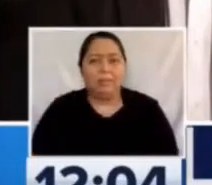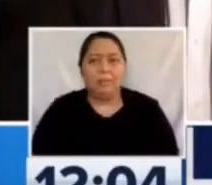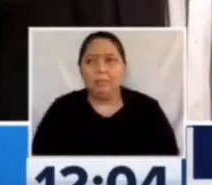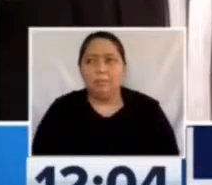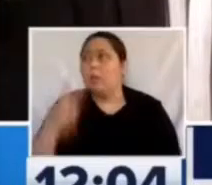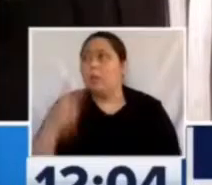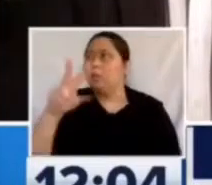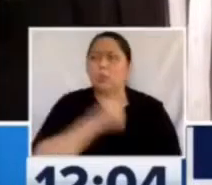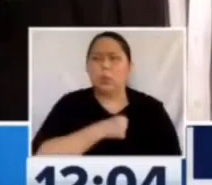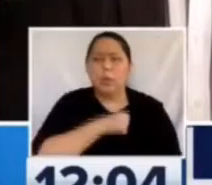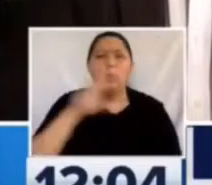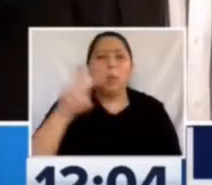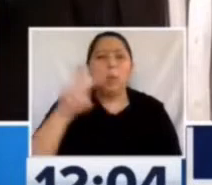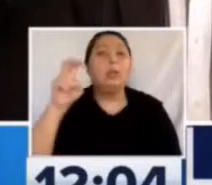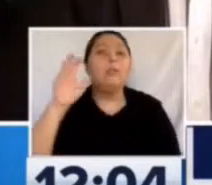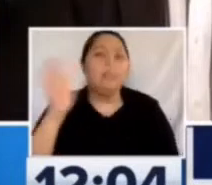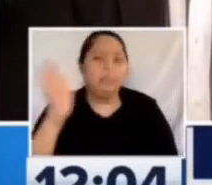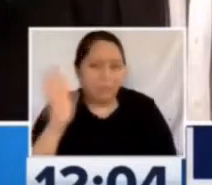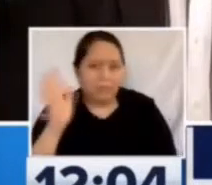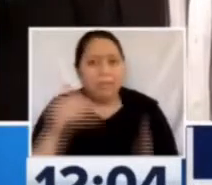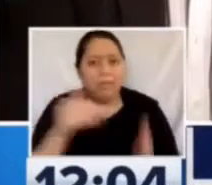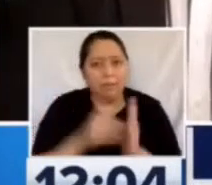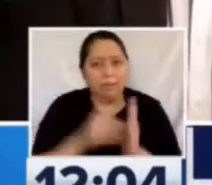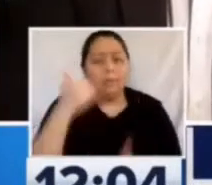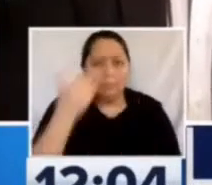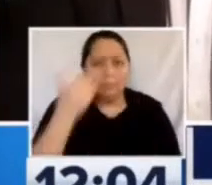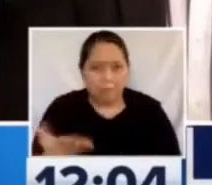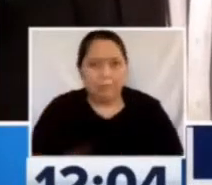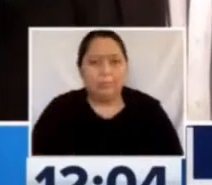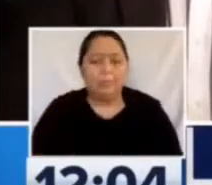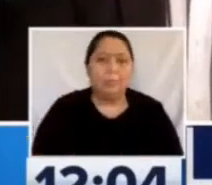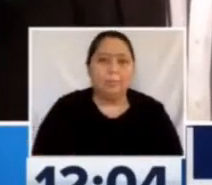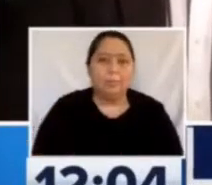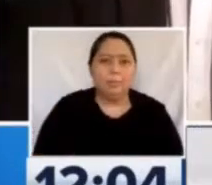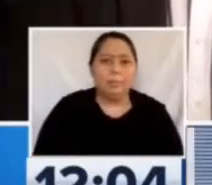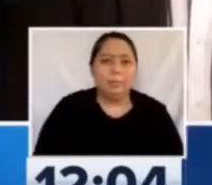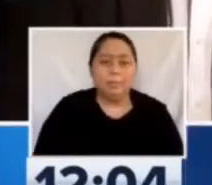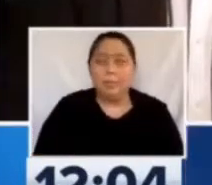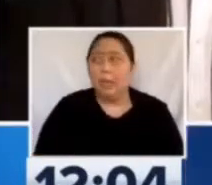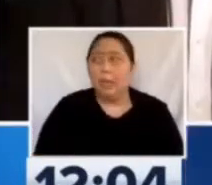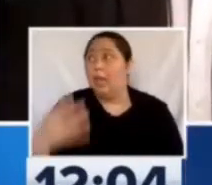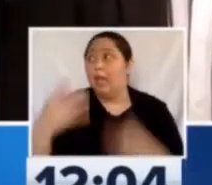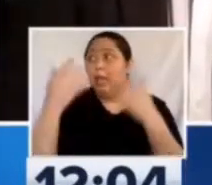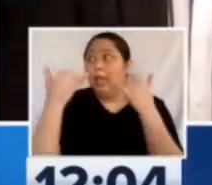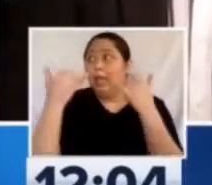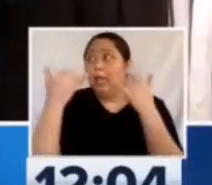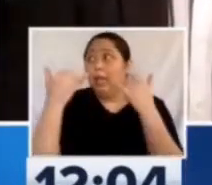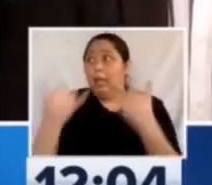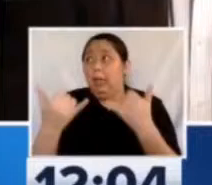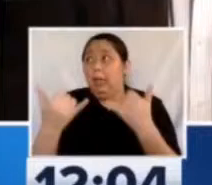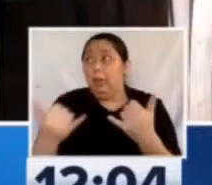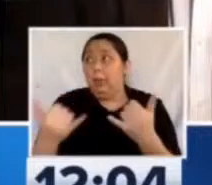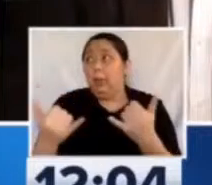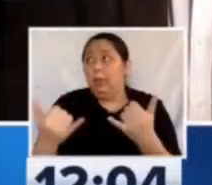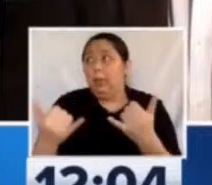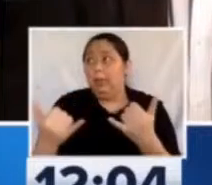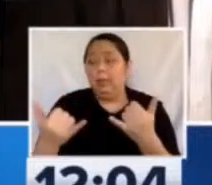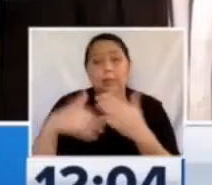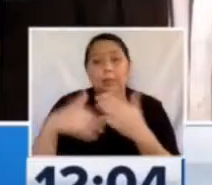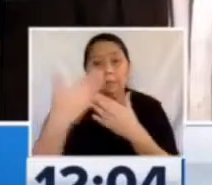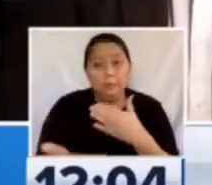at ang mga nakasama nating nagbalita ngayong araw na ito, of course. Rocky.